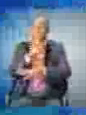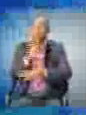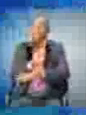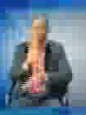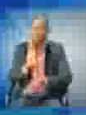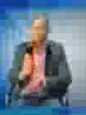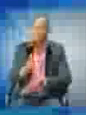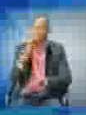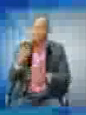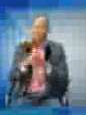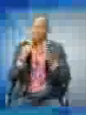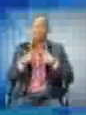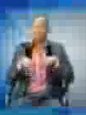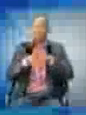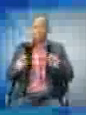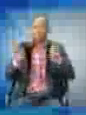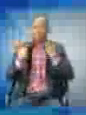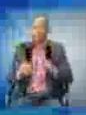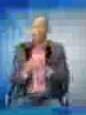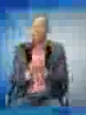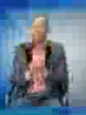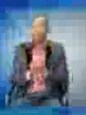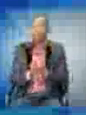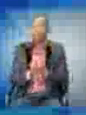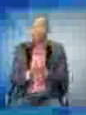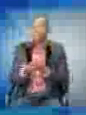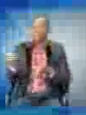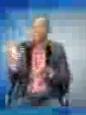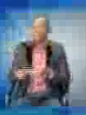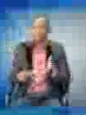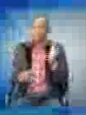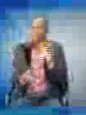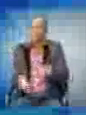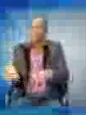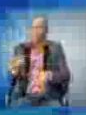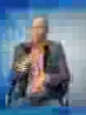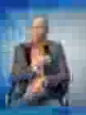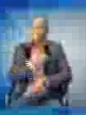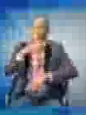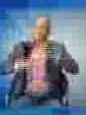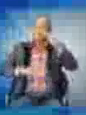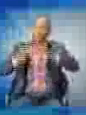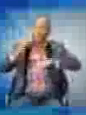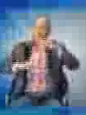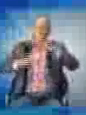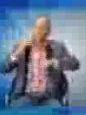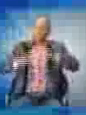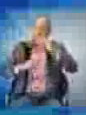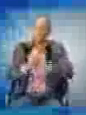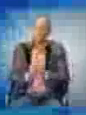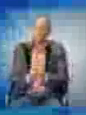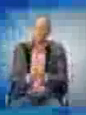délégation congolaise avec à sa tête Juvenal Kitungwa, ministre provincial des infrastructures, urbanisme et habitat, et